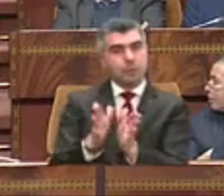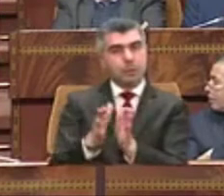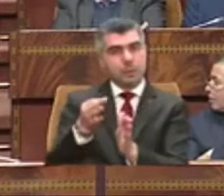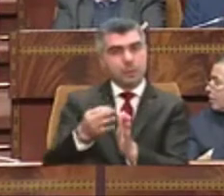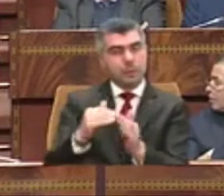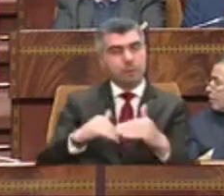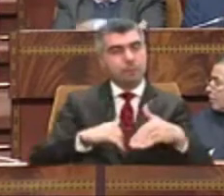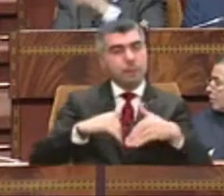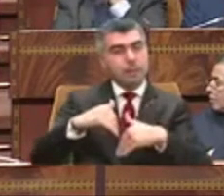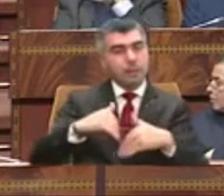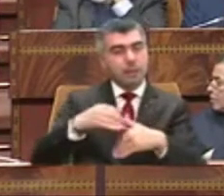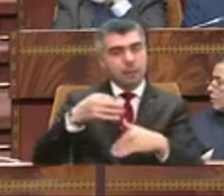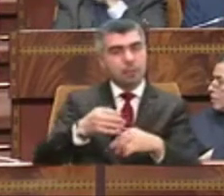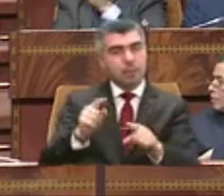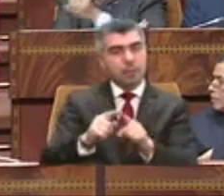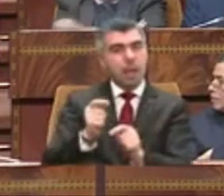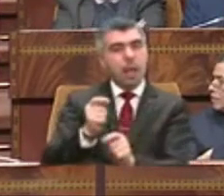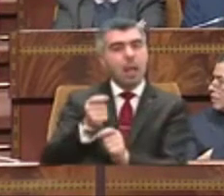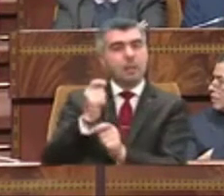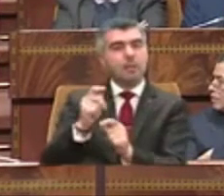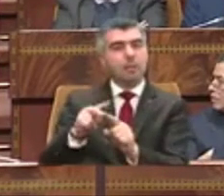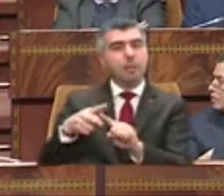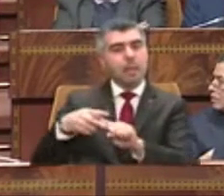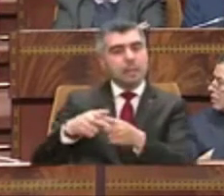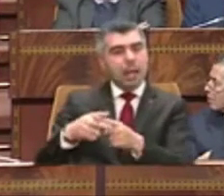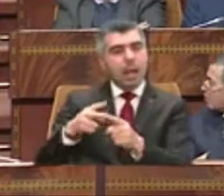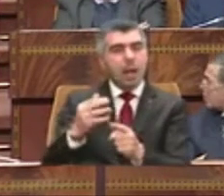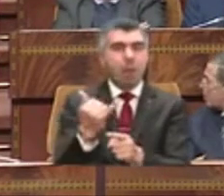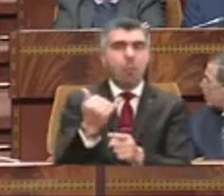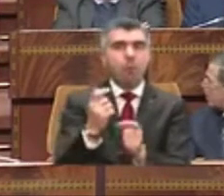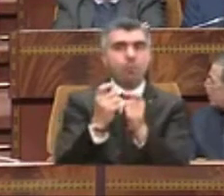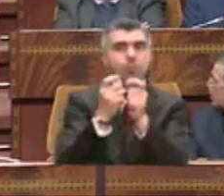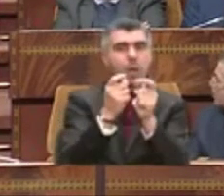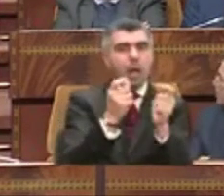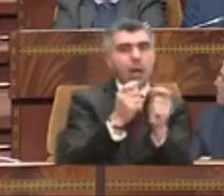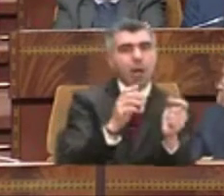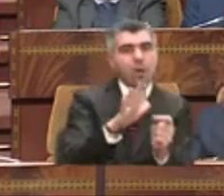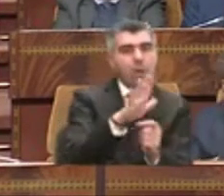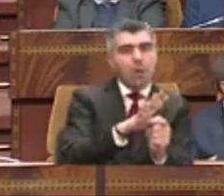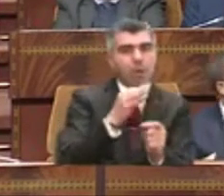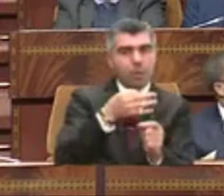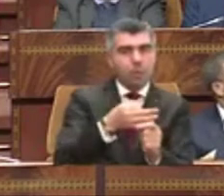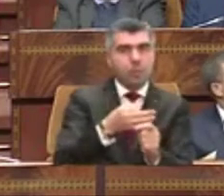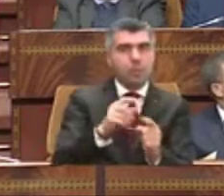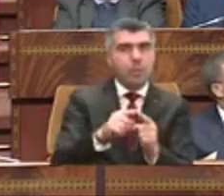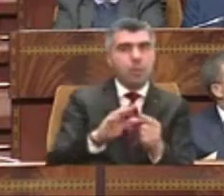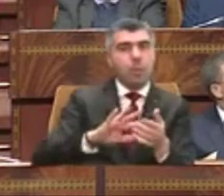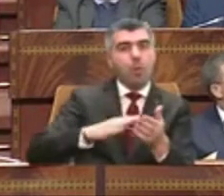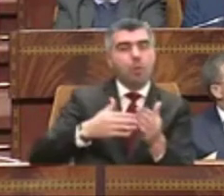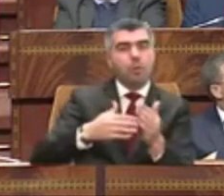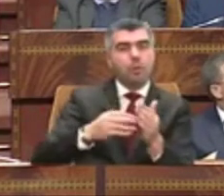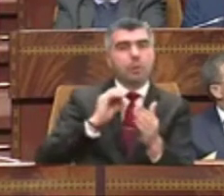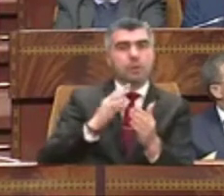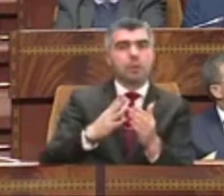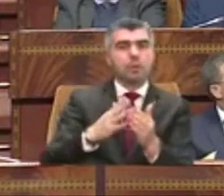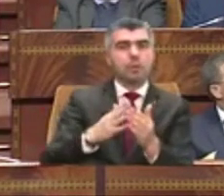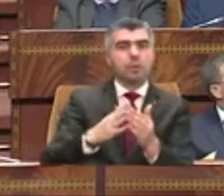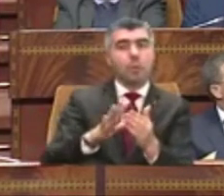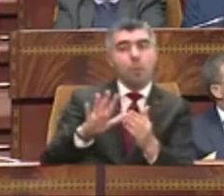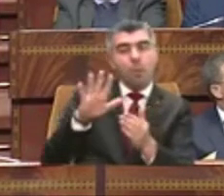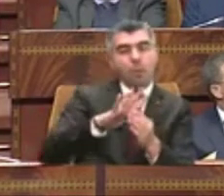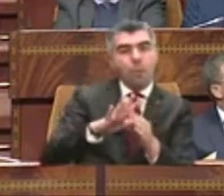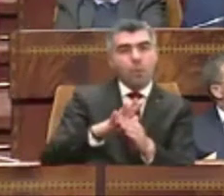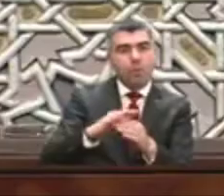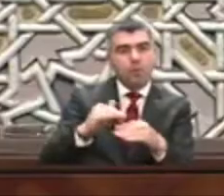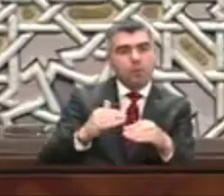صناعي وواجهه بحريه قويه، واليوم جامع زول على الاقاليم ديال الجهه. شكرا